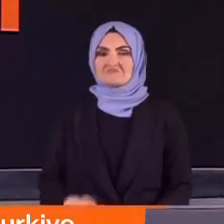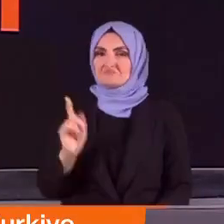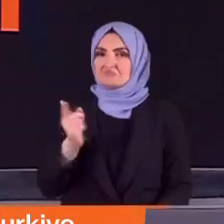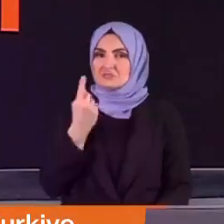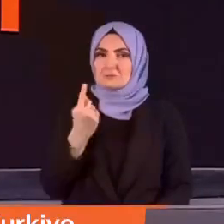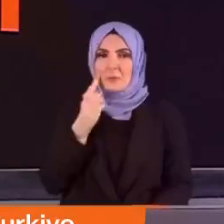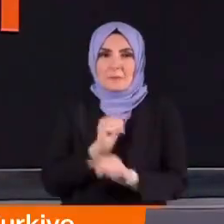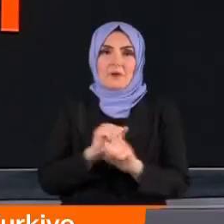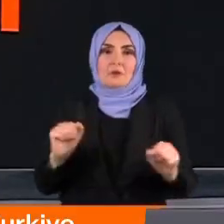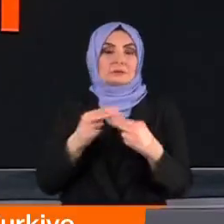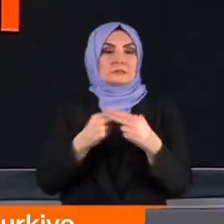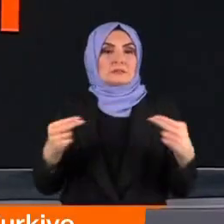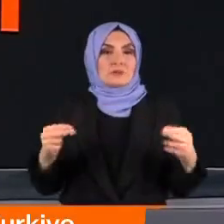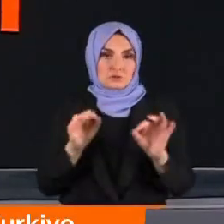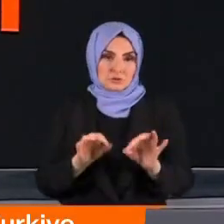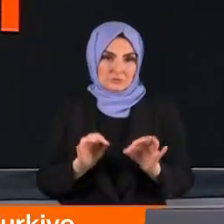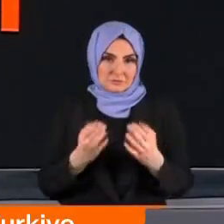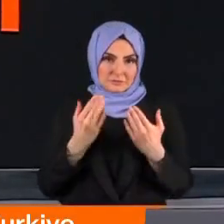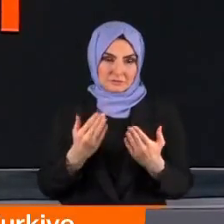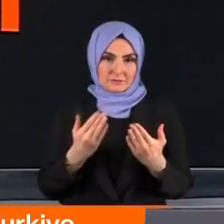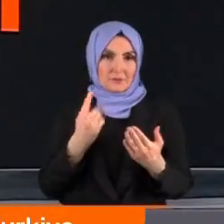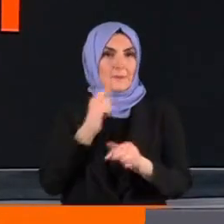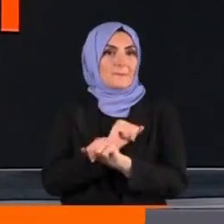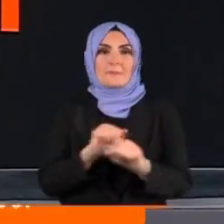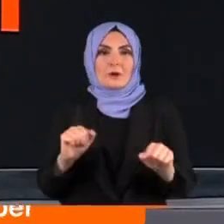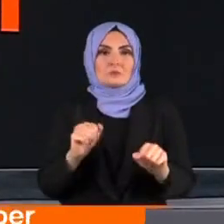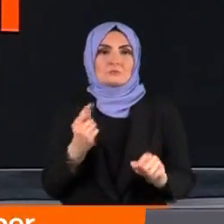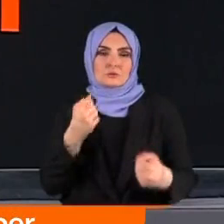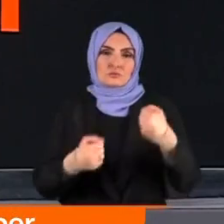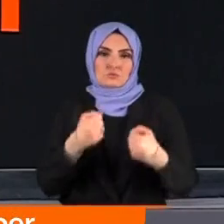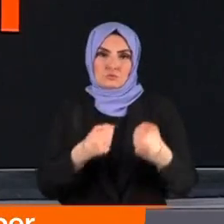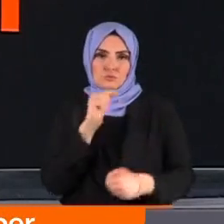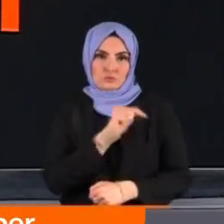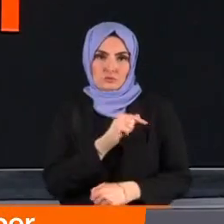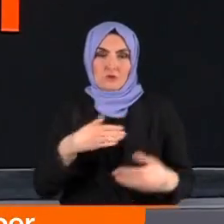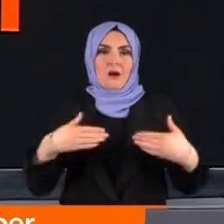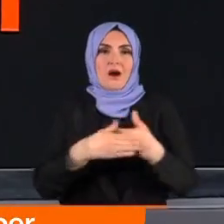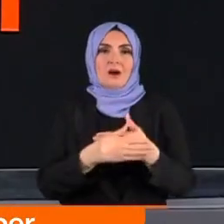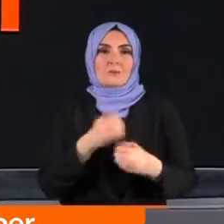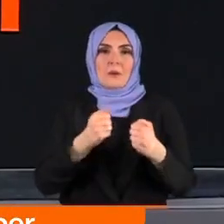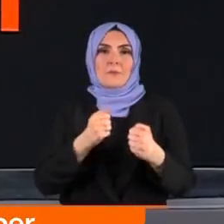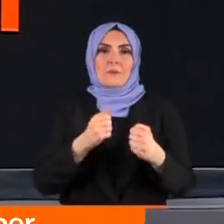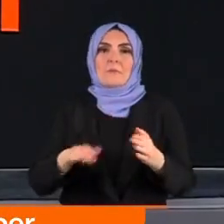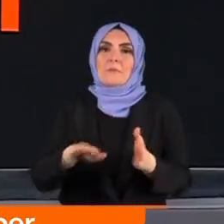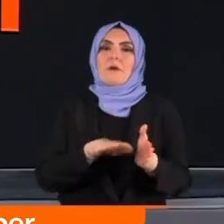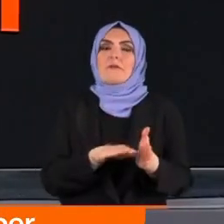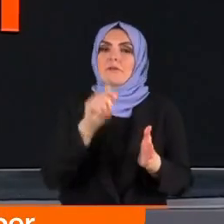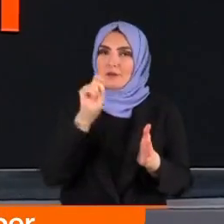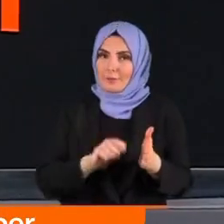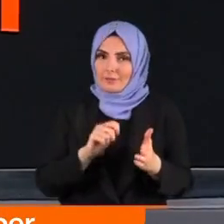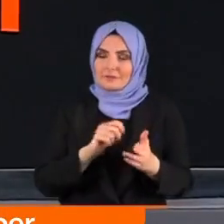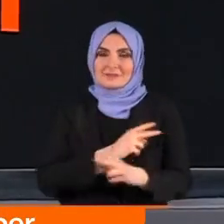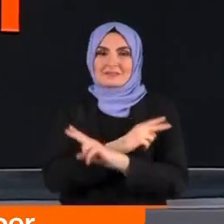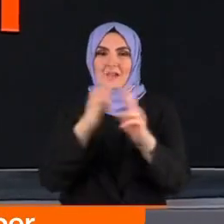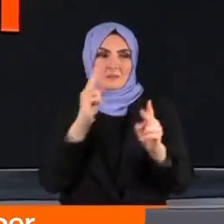Garip bir mağduriyet hikayesi var şimdi sırada. Mağdur olan bir sürücü akşam park ettiği aracını sabah gördüğünde gözlerine